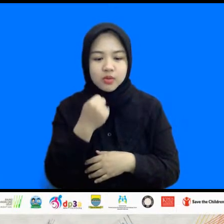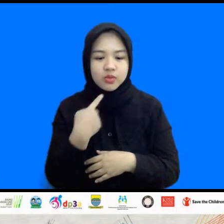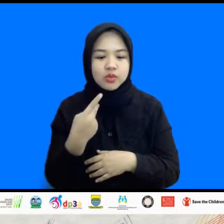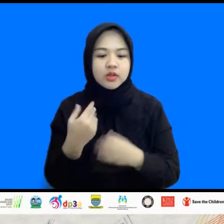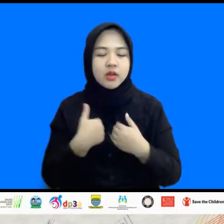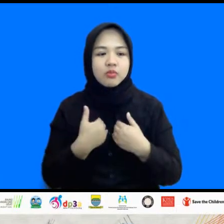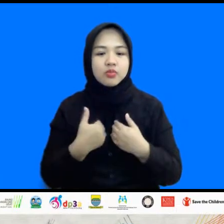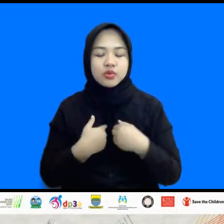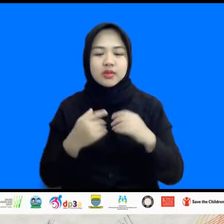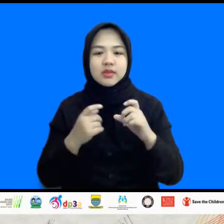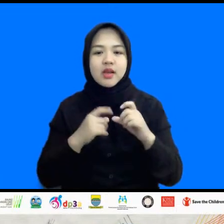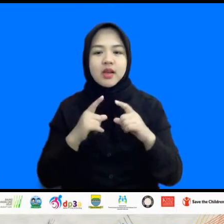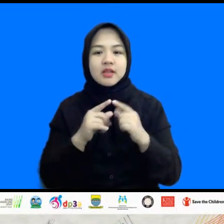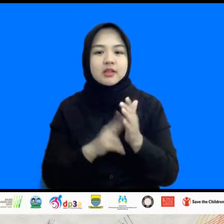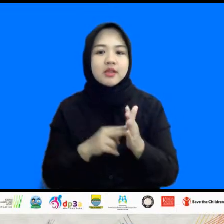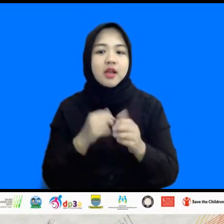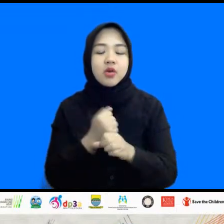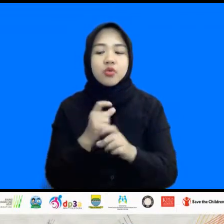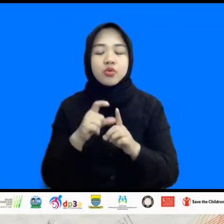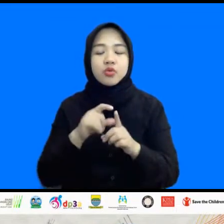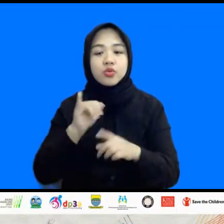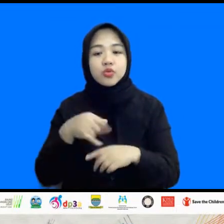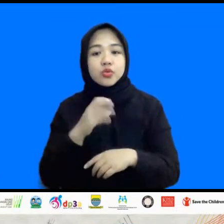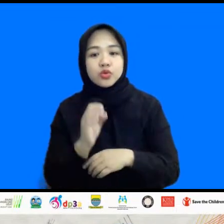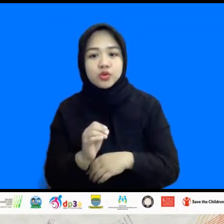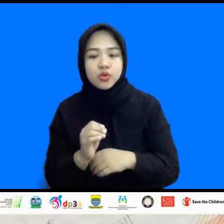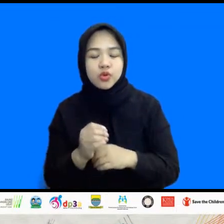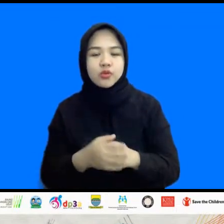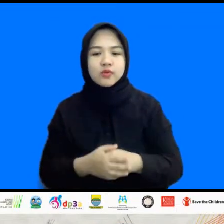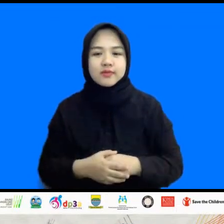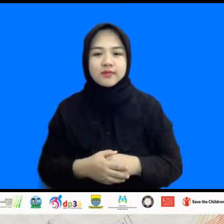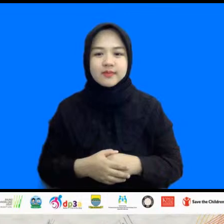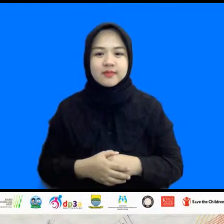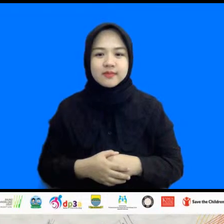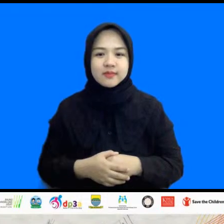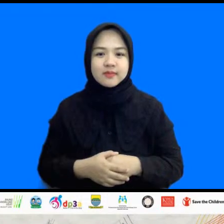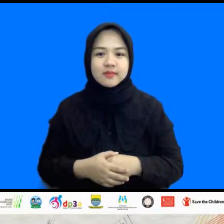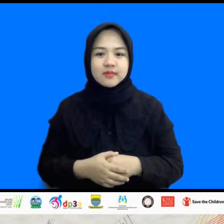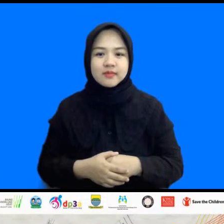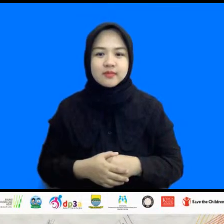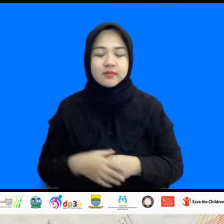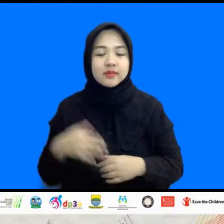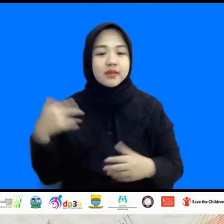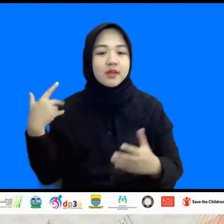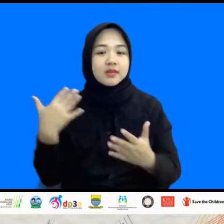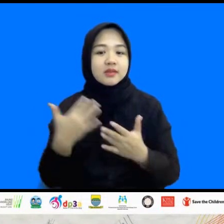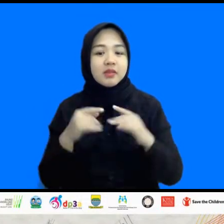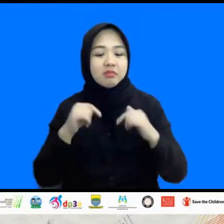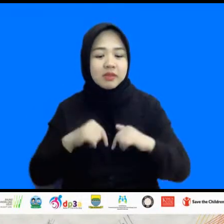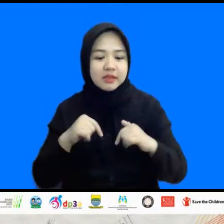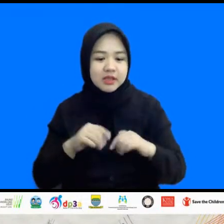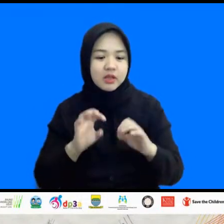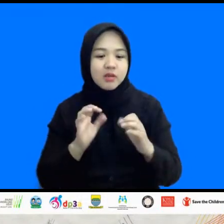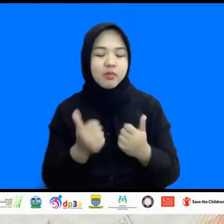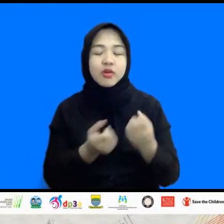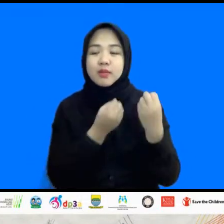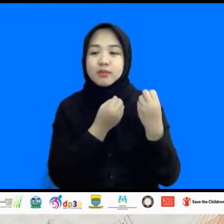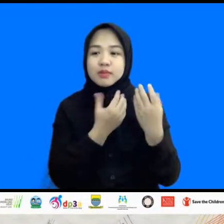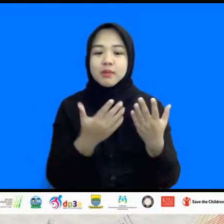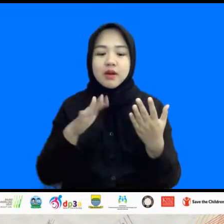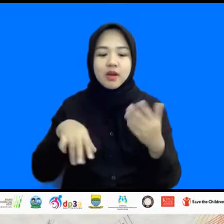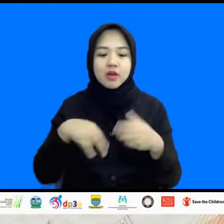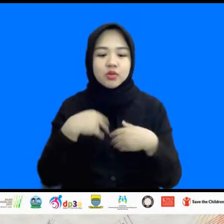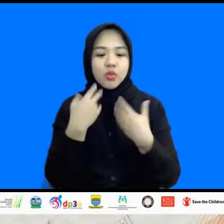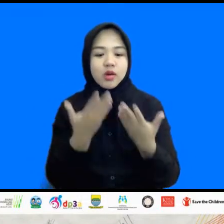Saung Angklung Ujo, kita kolaborasinya dengan Saung Angklung Ujo gitu. Jadi selama ini kan model penyampaian suara anak